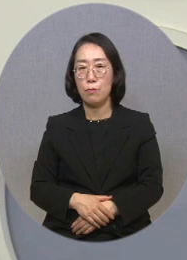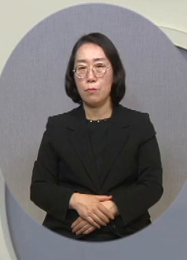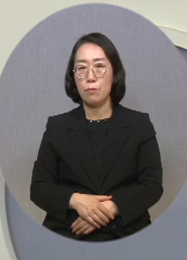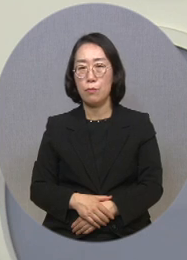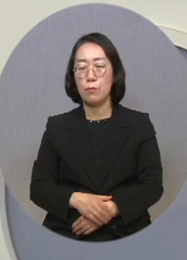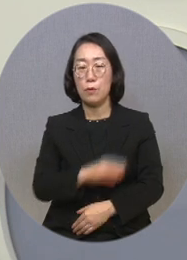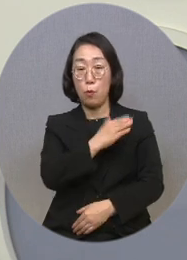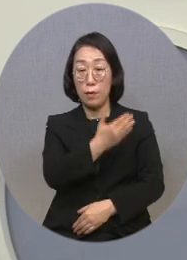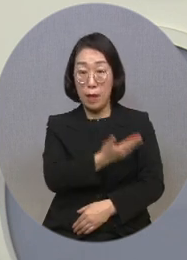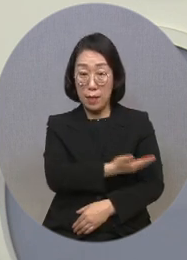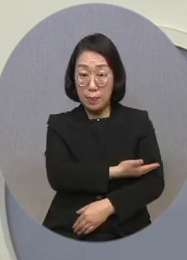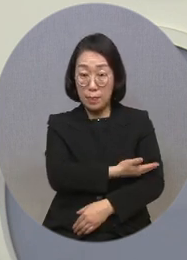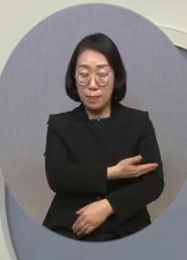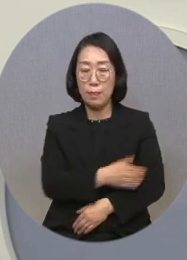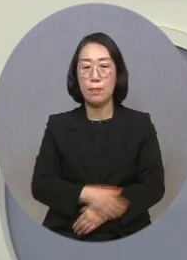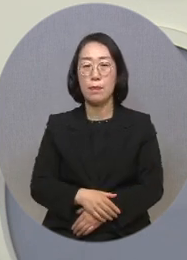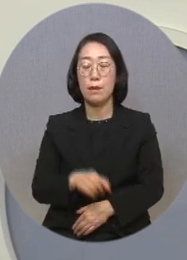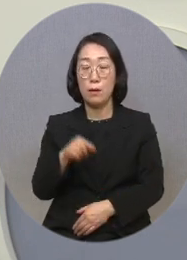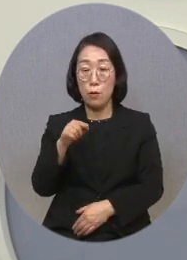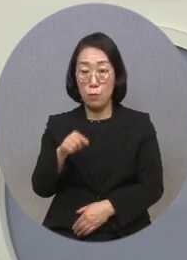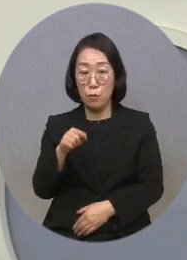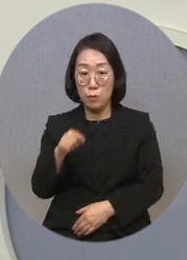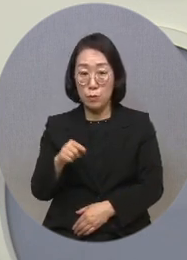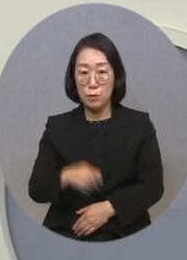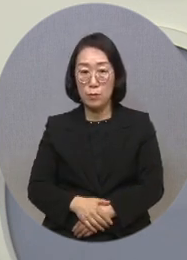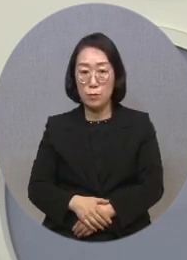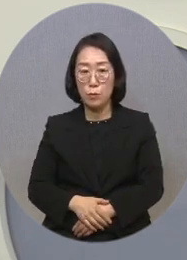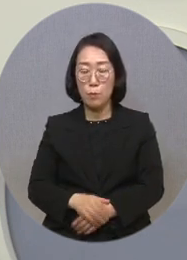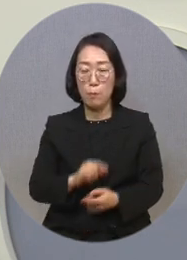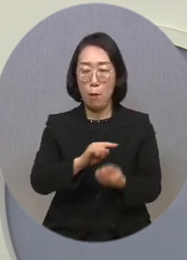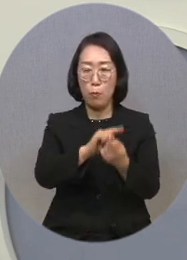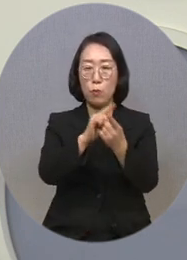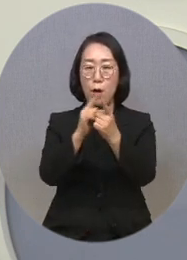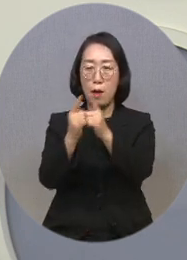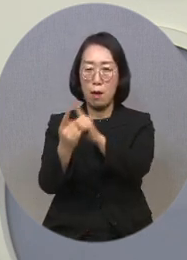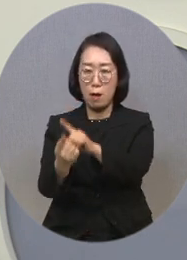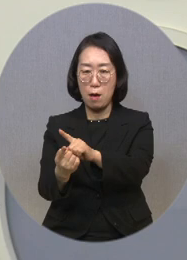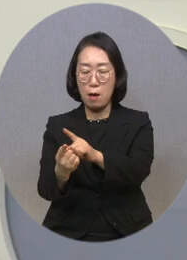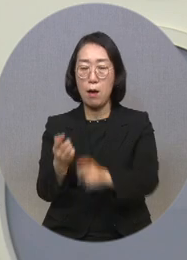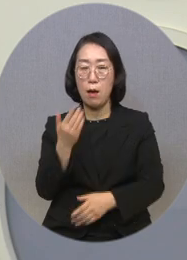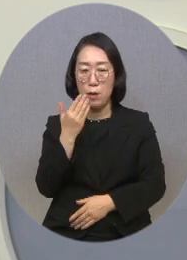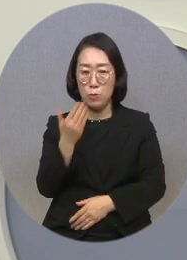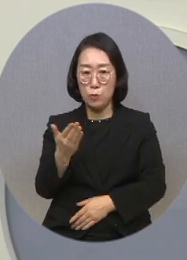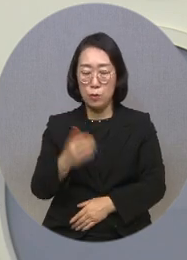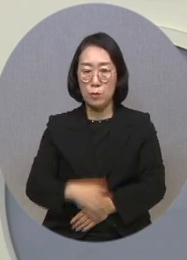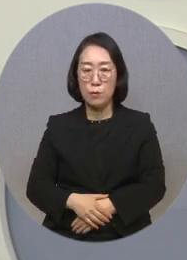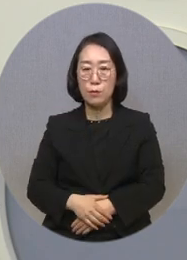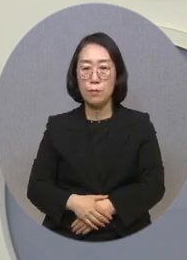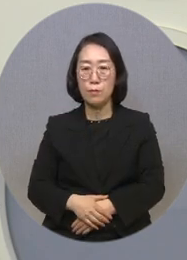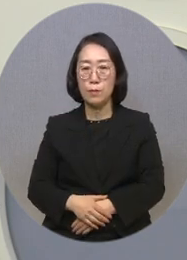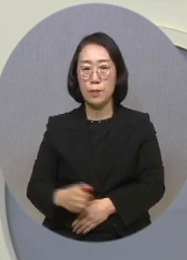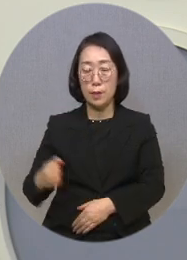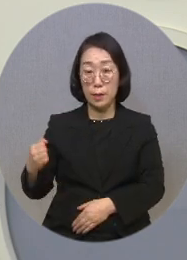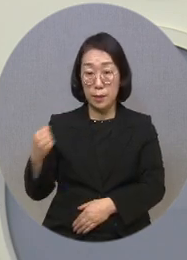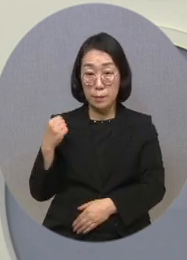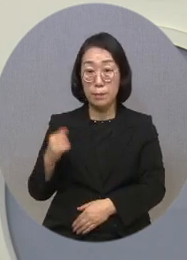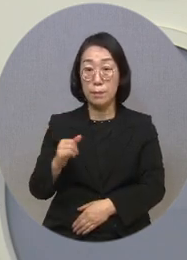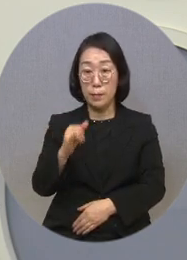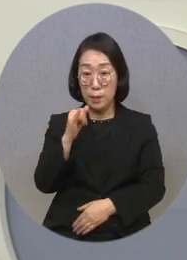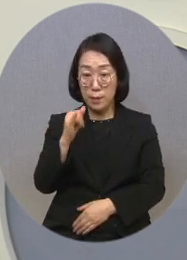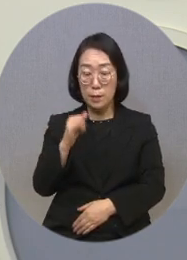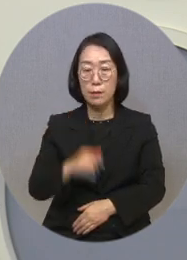그 권한이나 이런 대권 이런 것들도 좀 변화가 될 수 있는 그러한